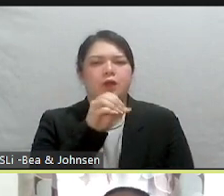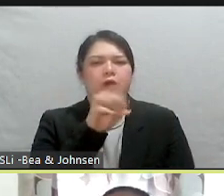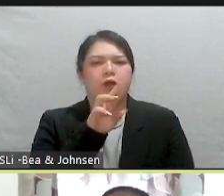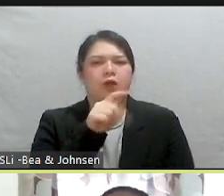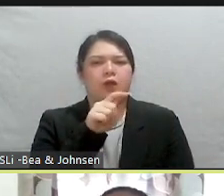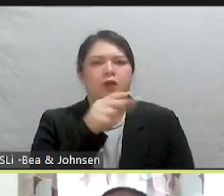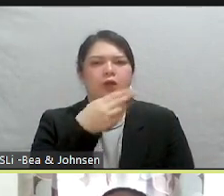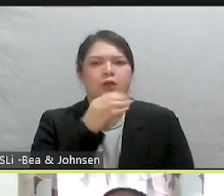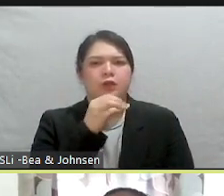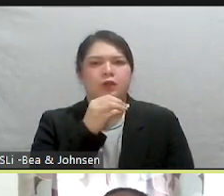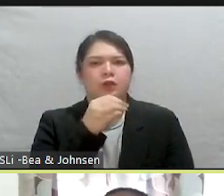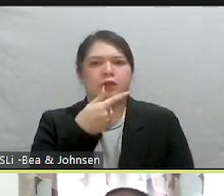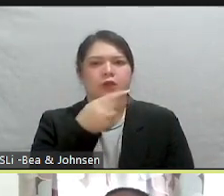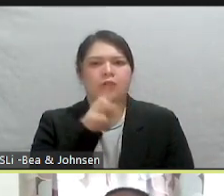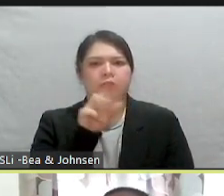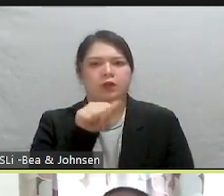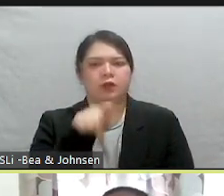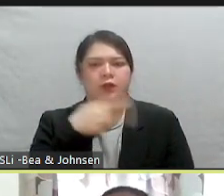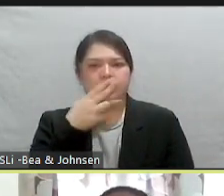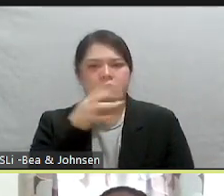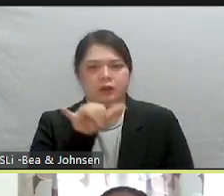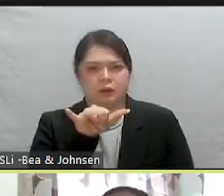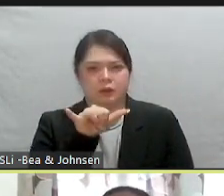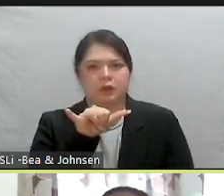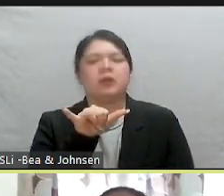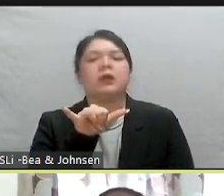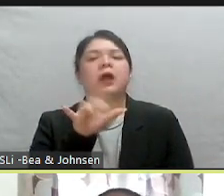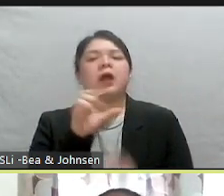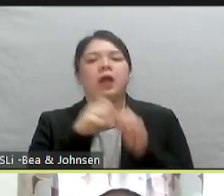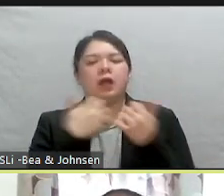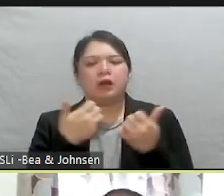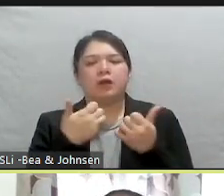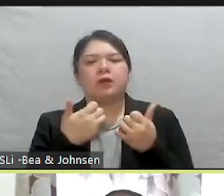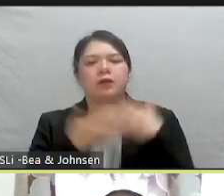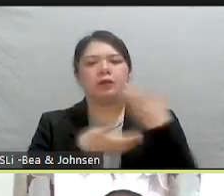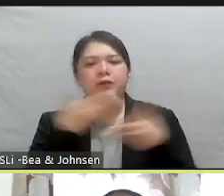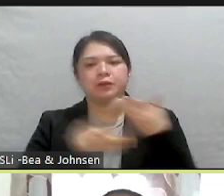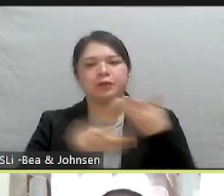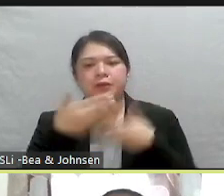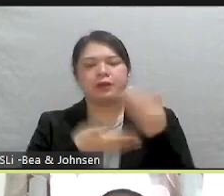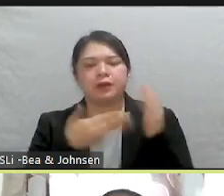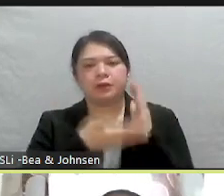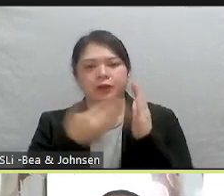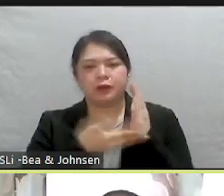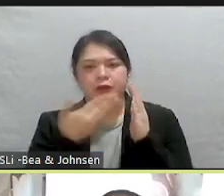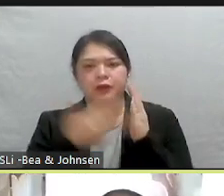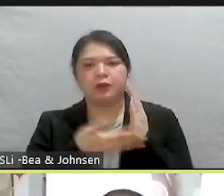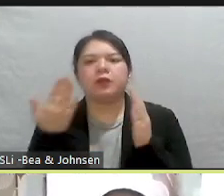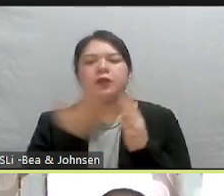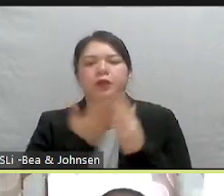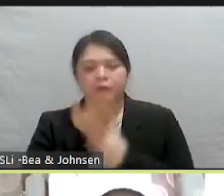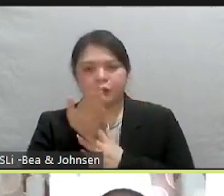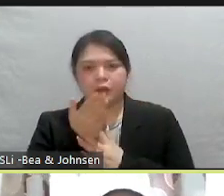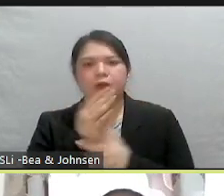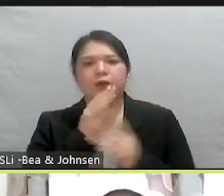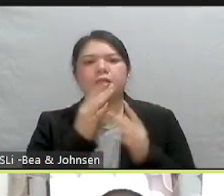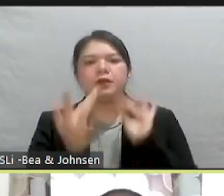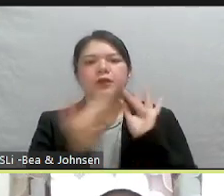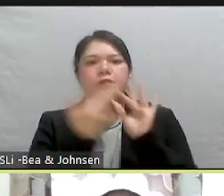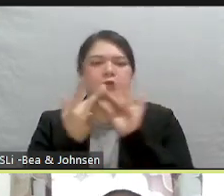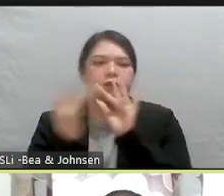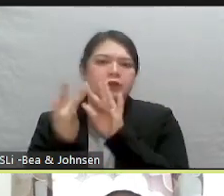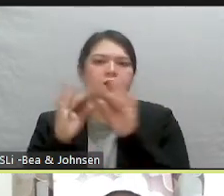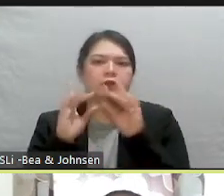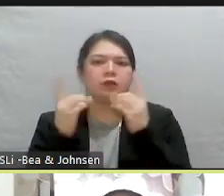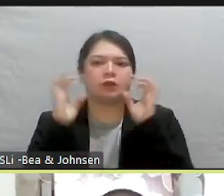at paano ba nagkaroon ng mga nagawang modules sa pamamagitan ng aming pakikipag-ugnayan sa